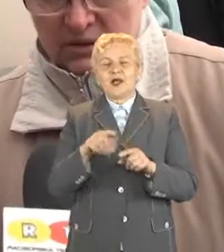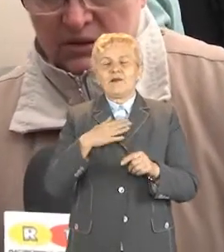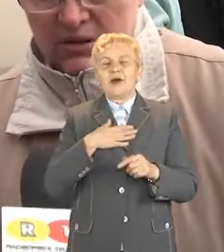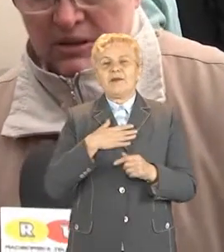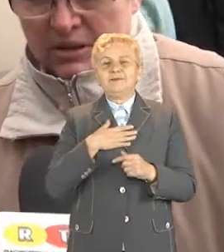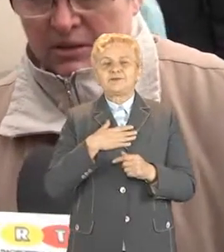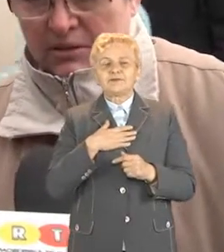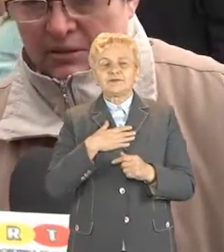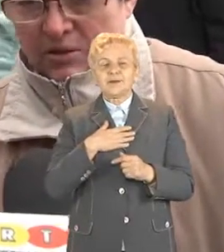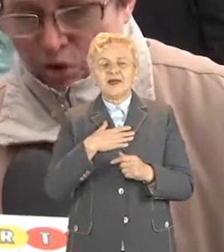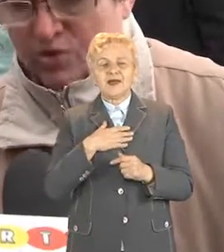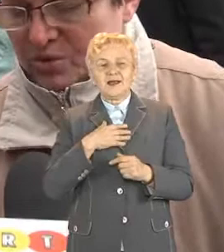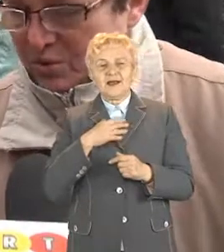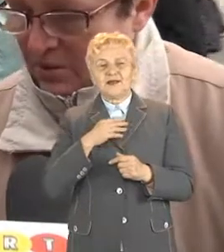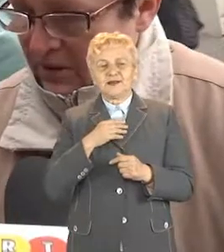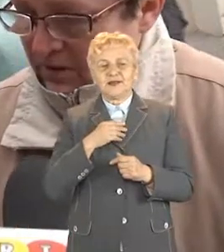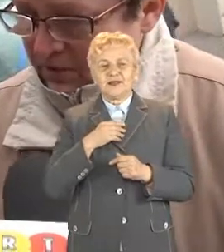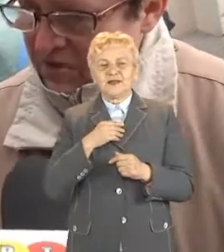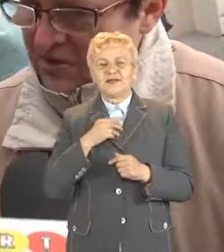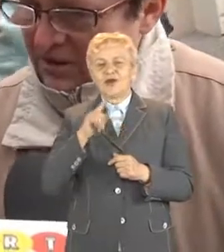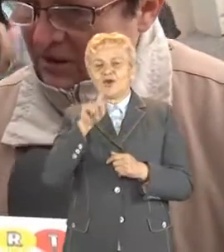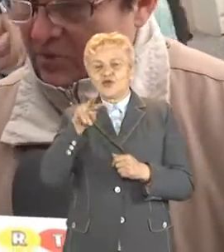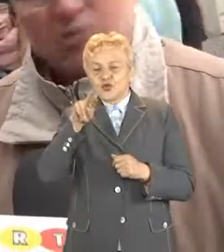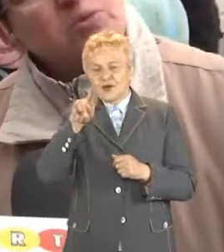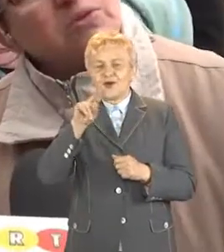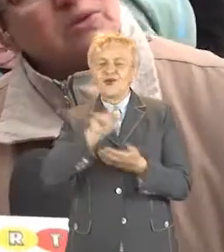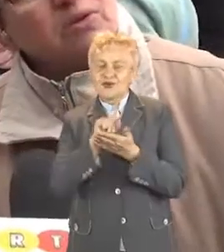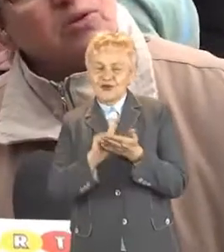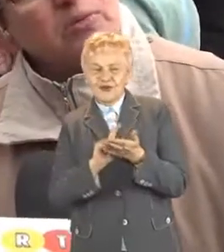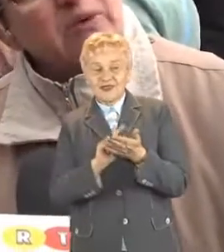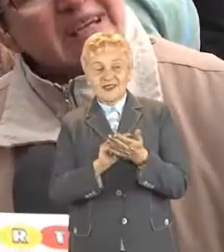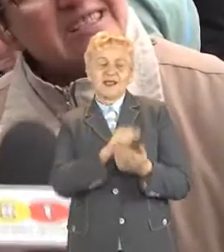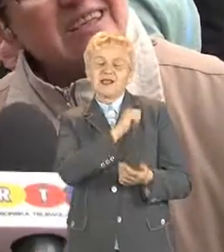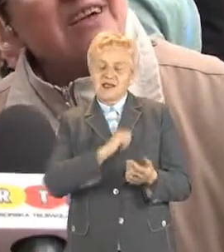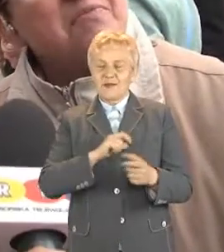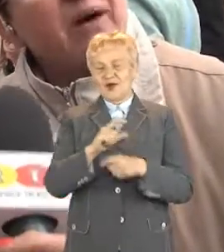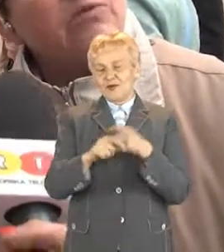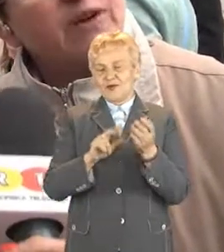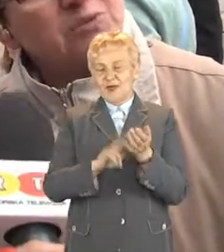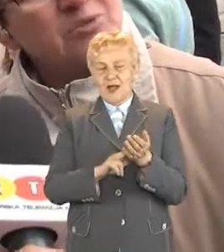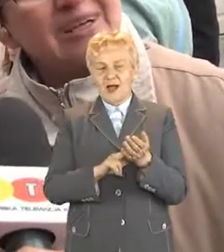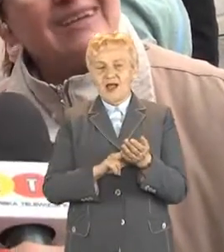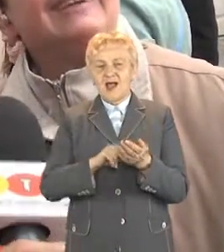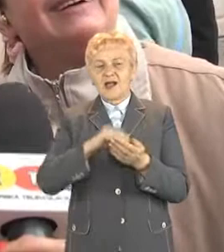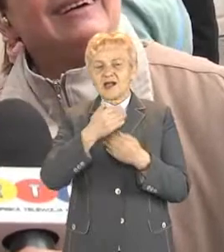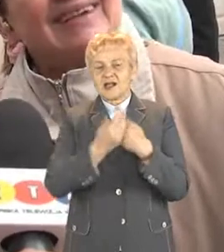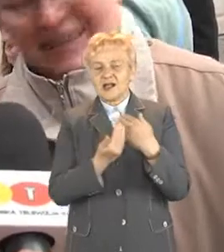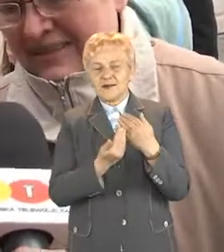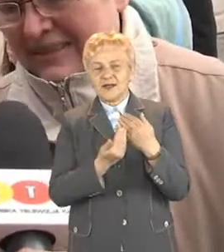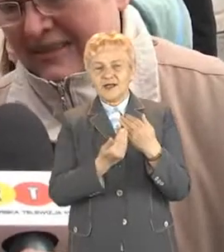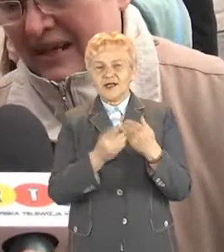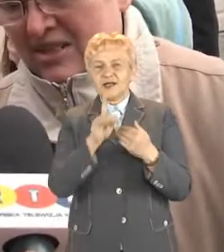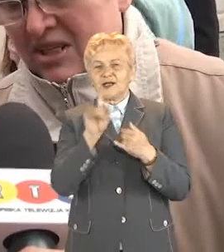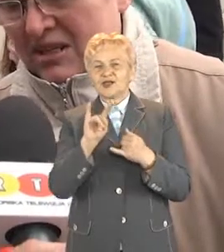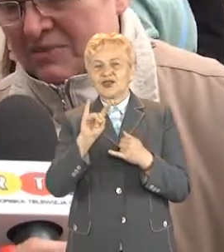i czosnku. I wszystkie te produkty robimy ręcznie, tak jak w manufakturze.